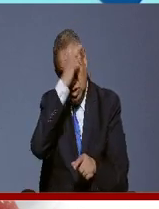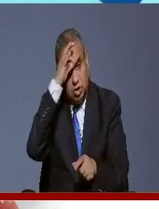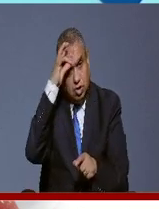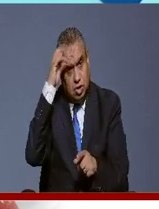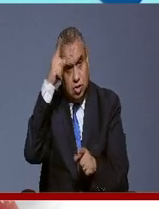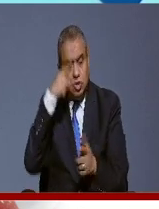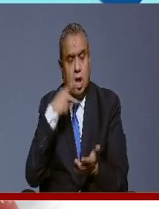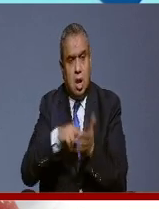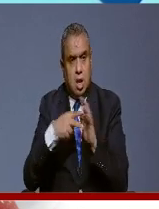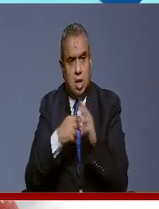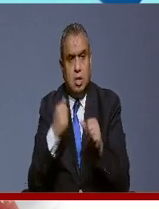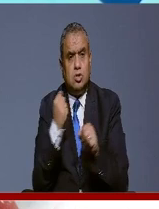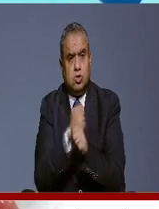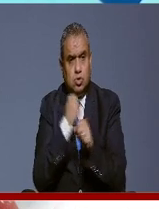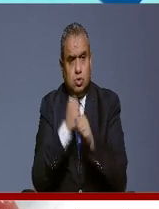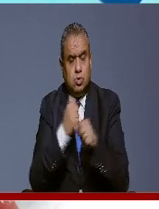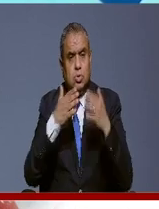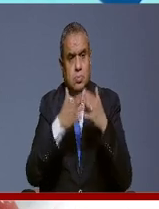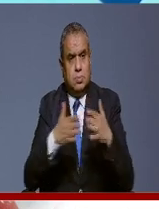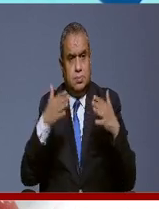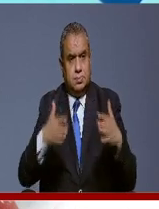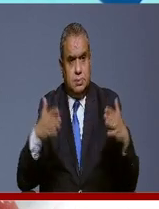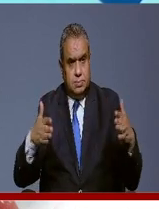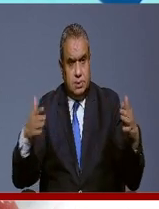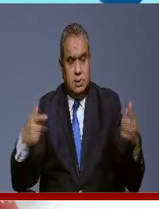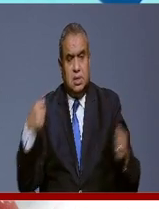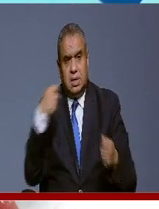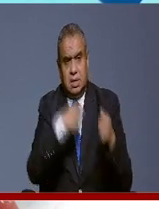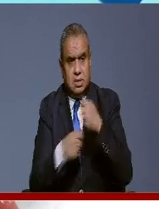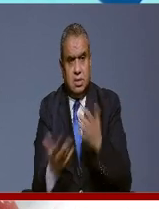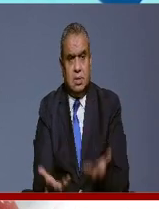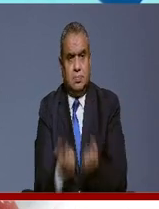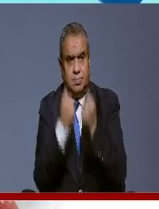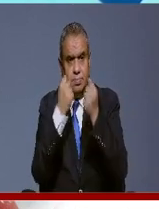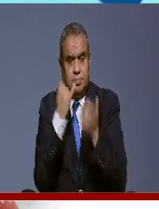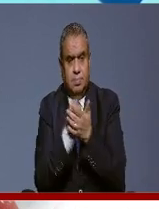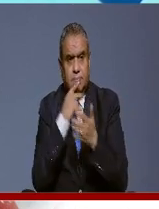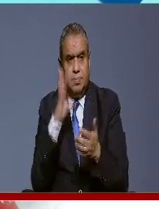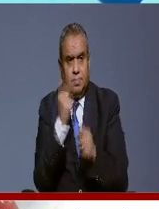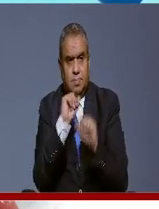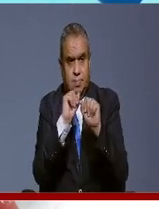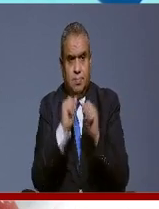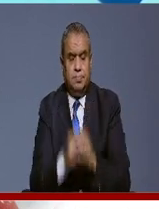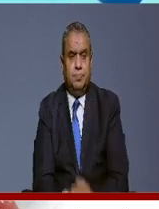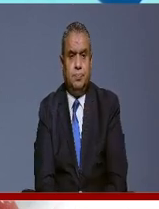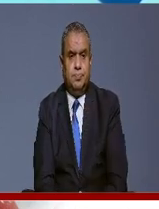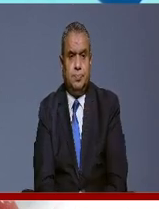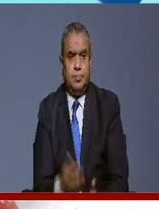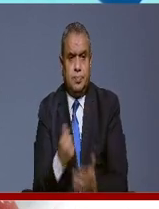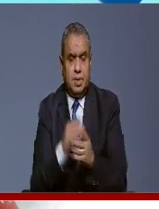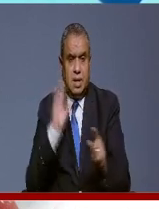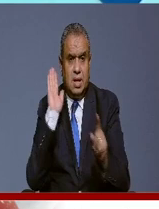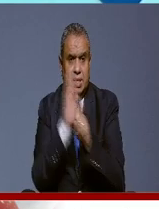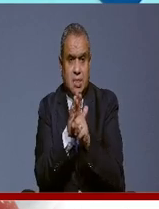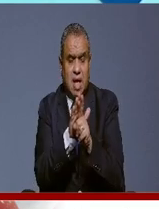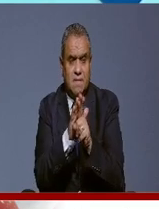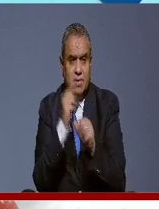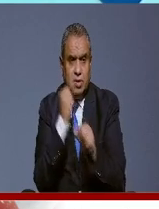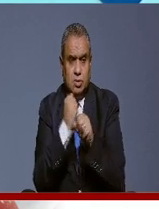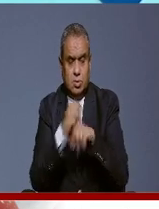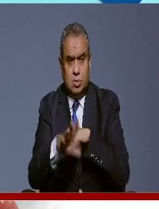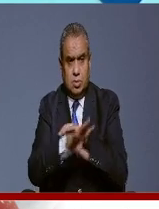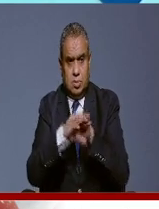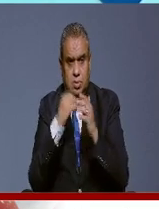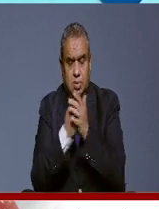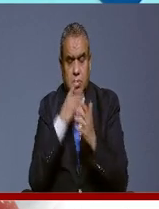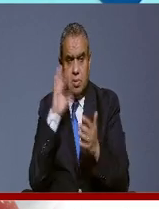في عملية النمو الاقتصادي. ده يبقى تدي دفعة أكيد لكل